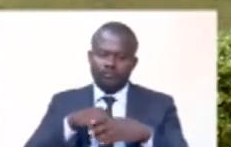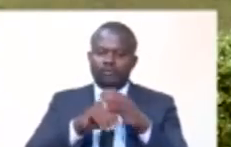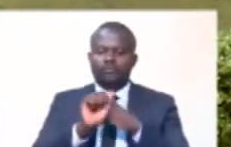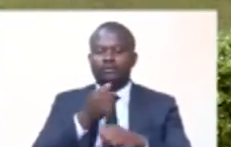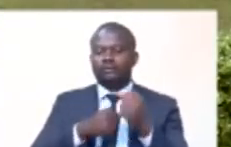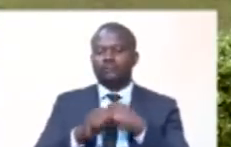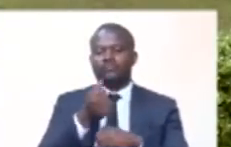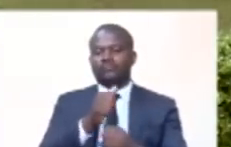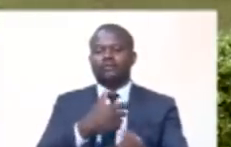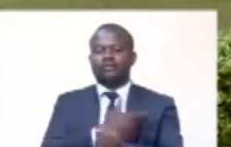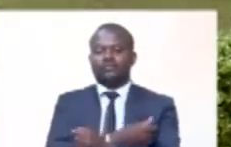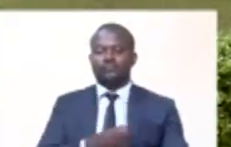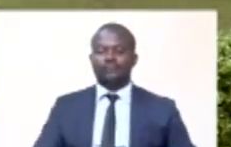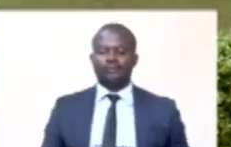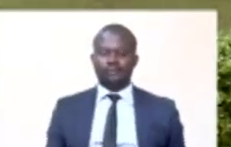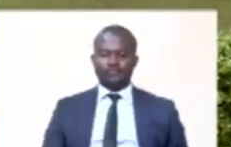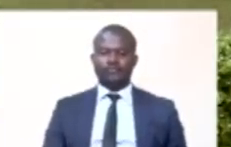gukingira.